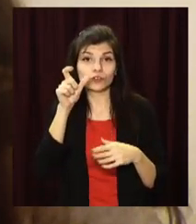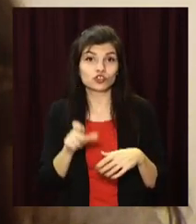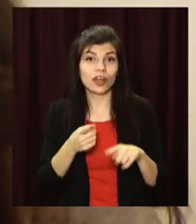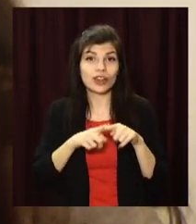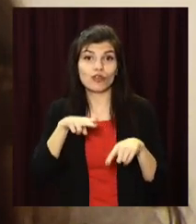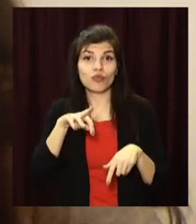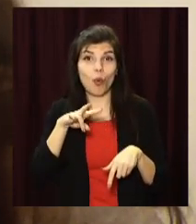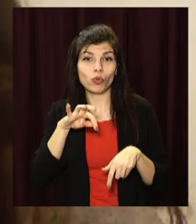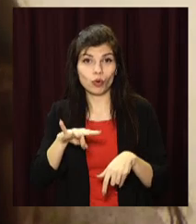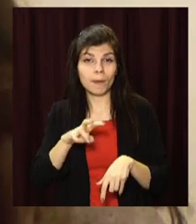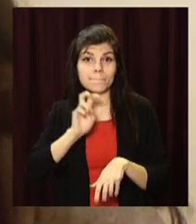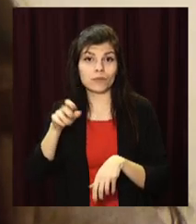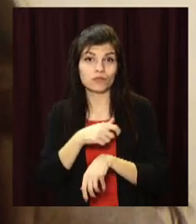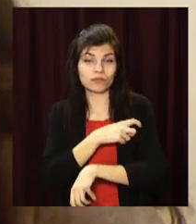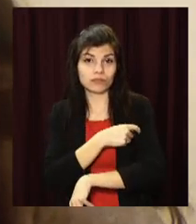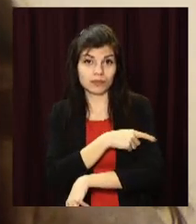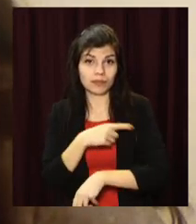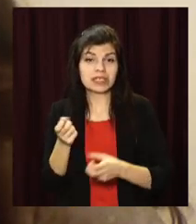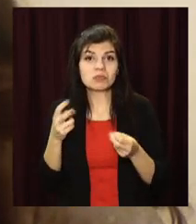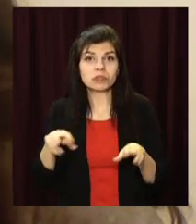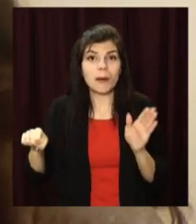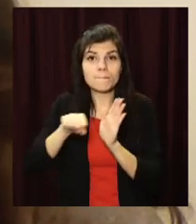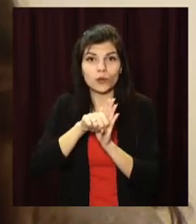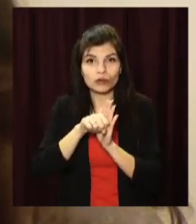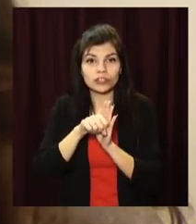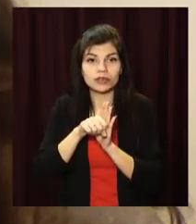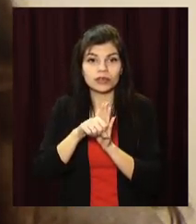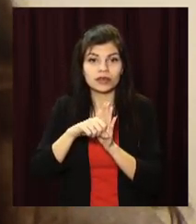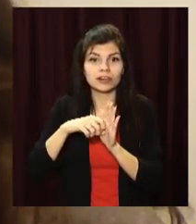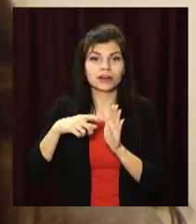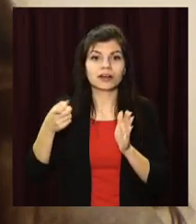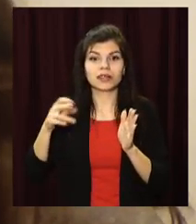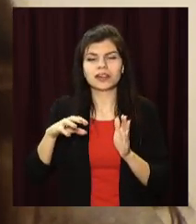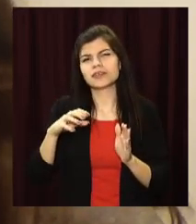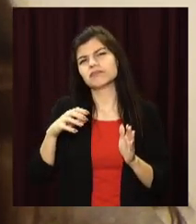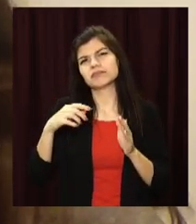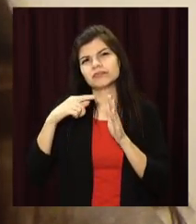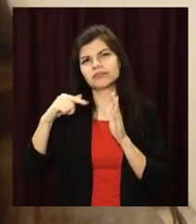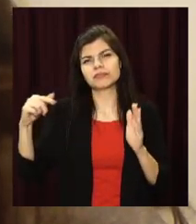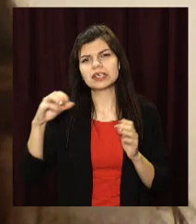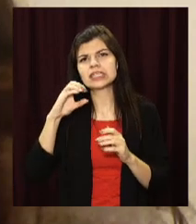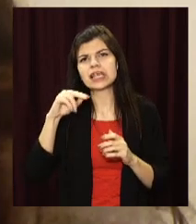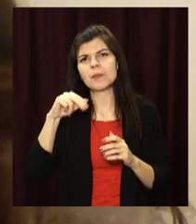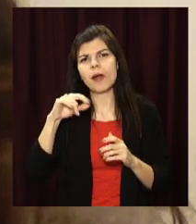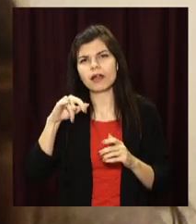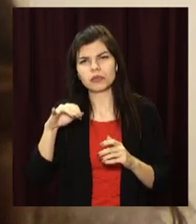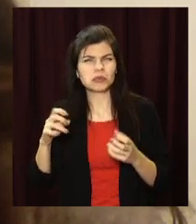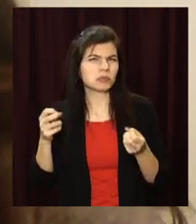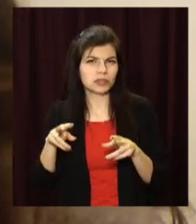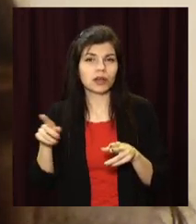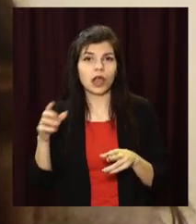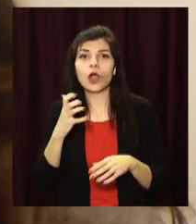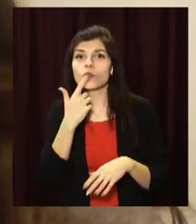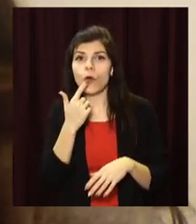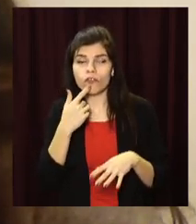його підключають до спеціального апарату, називається клітинний сепаратор. І за допомогою цього апарату з крові відфільтровуються